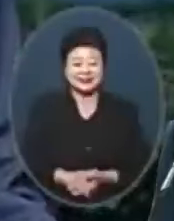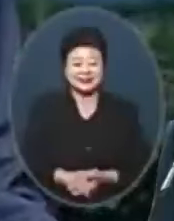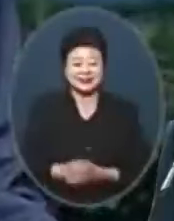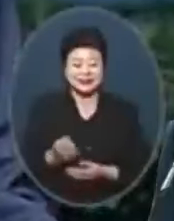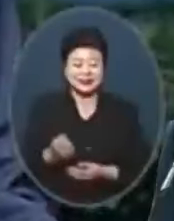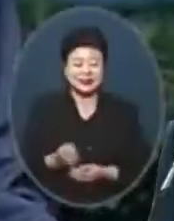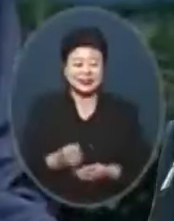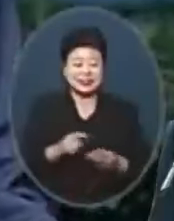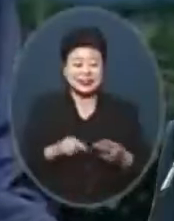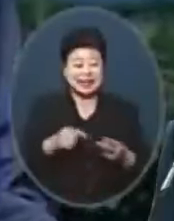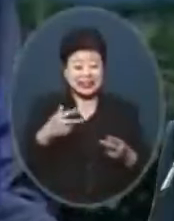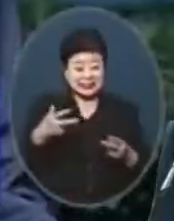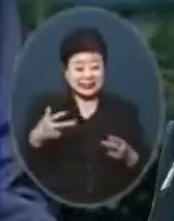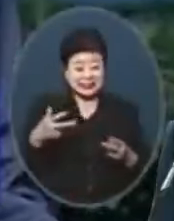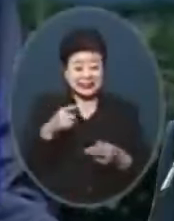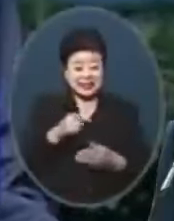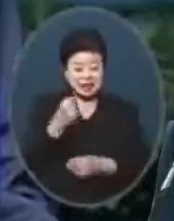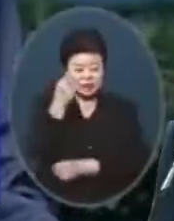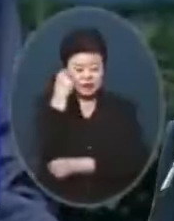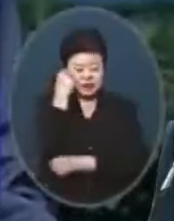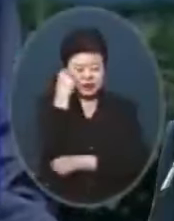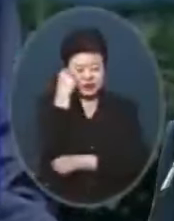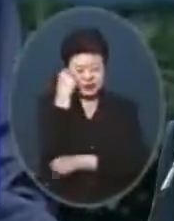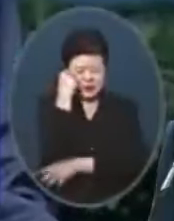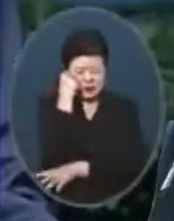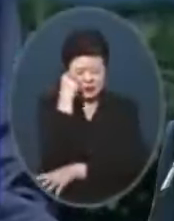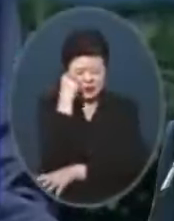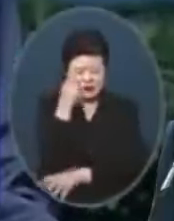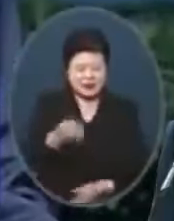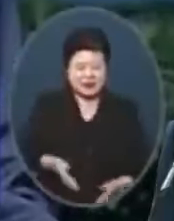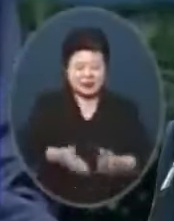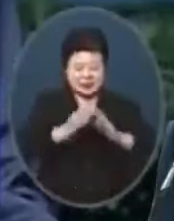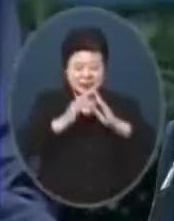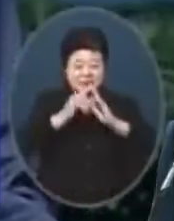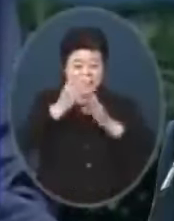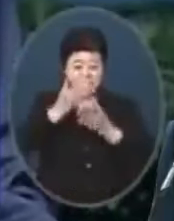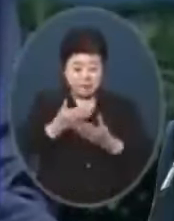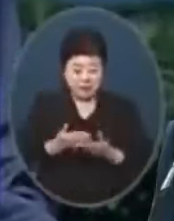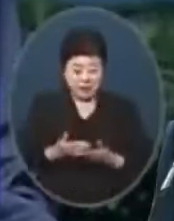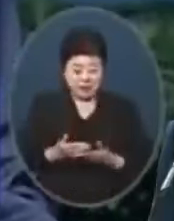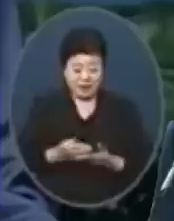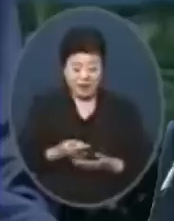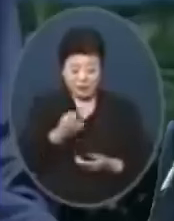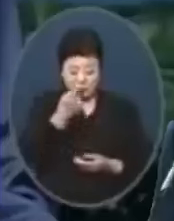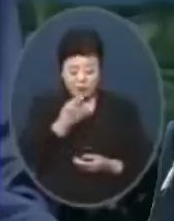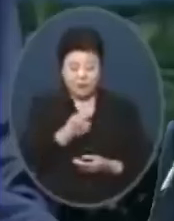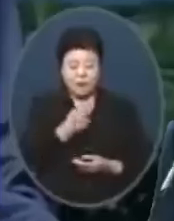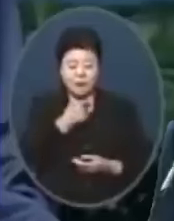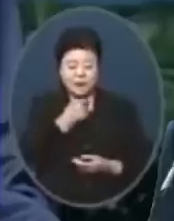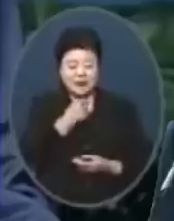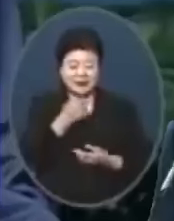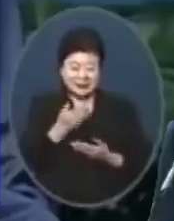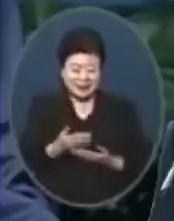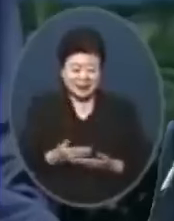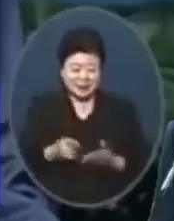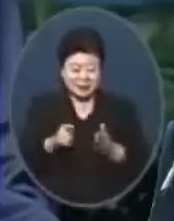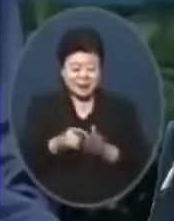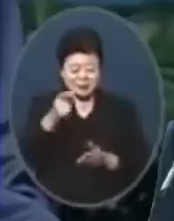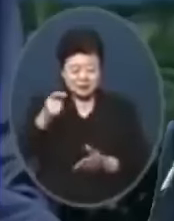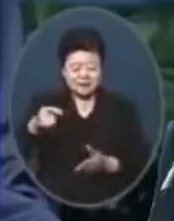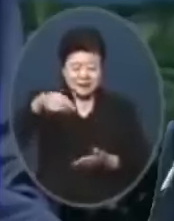골로새 2장 7절에 그 안에 뿌리를 박으며 세움을 입어 교훈을 받아 되는 대로